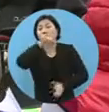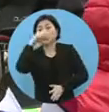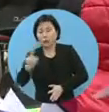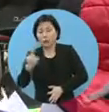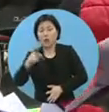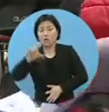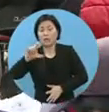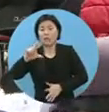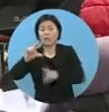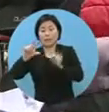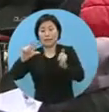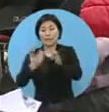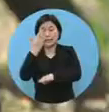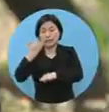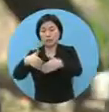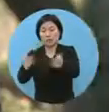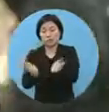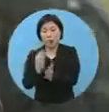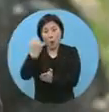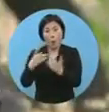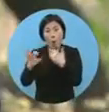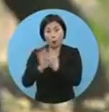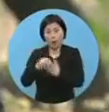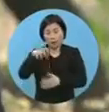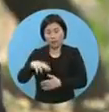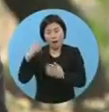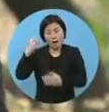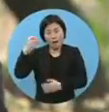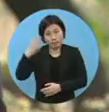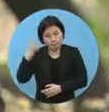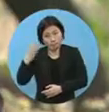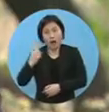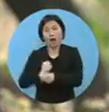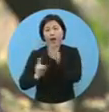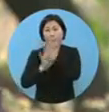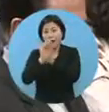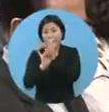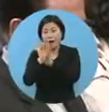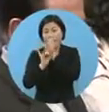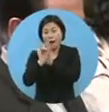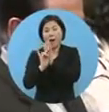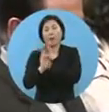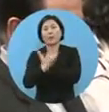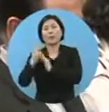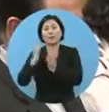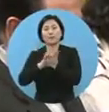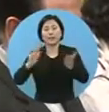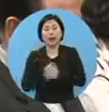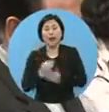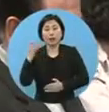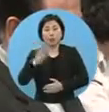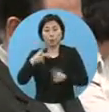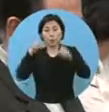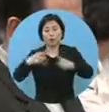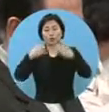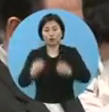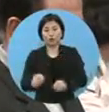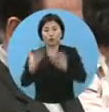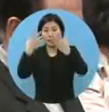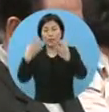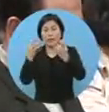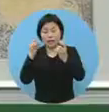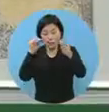이상 단체 방문객이 찾을 경우 현장에서 수시로 열리는 깜짝 경매를 진행합니다. 또 지역 축제장과 기획